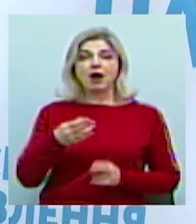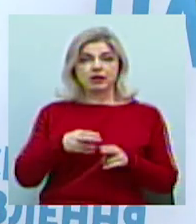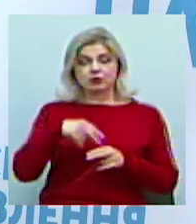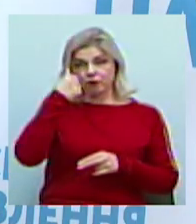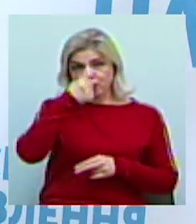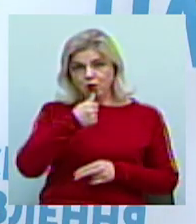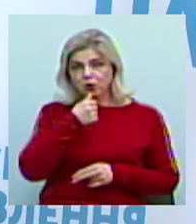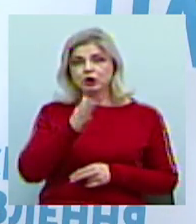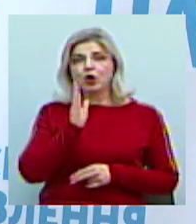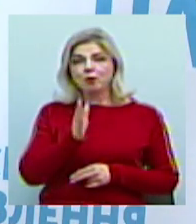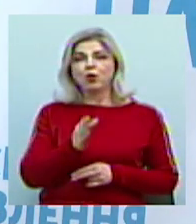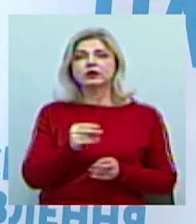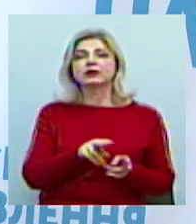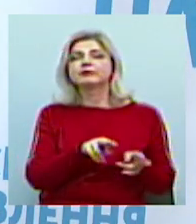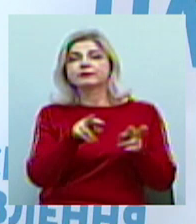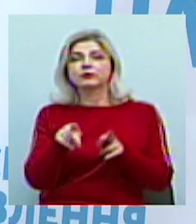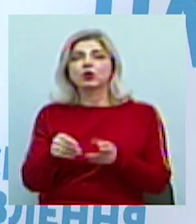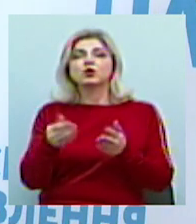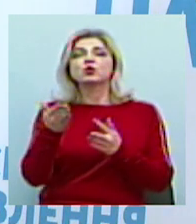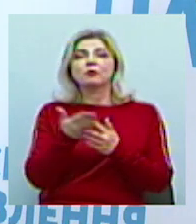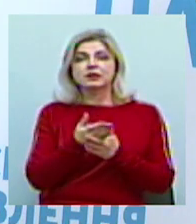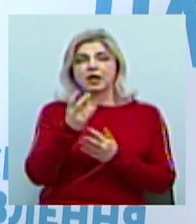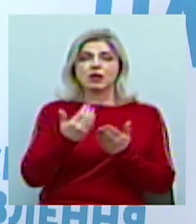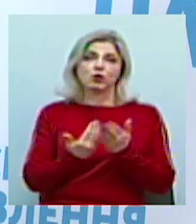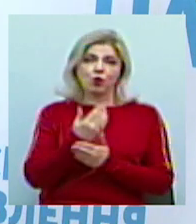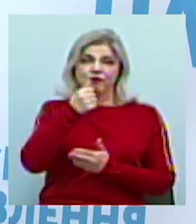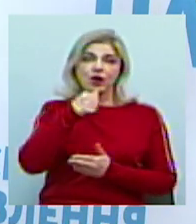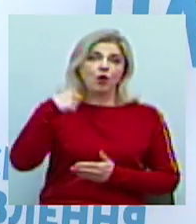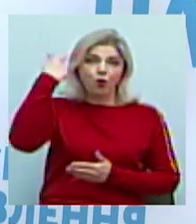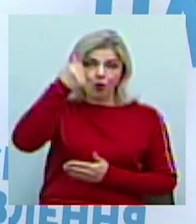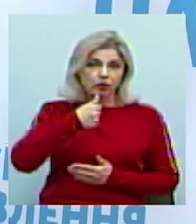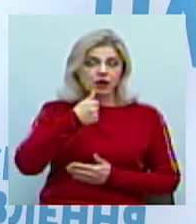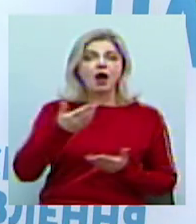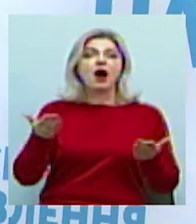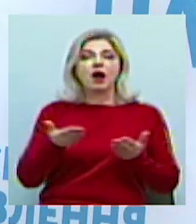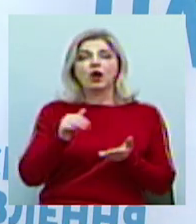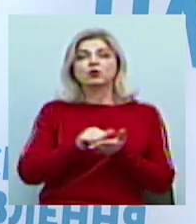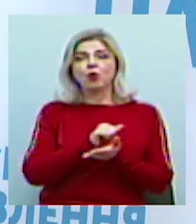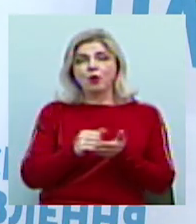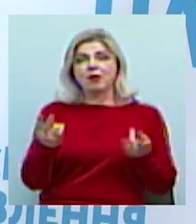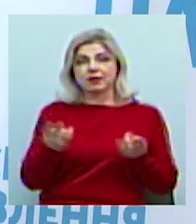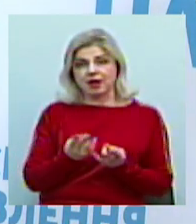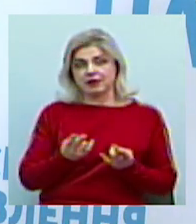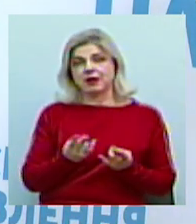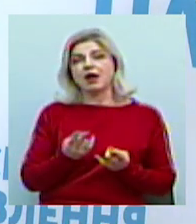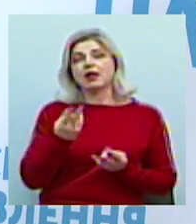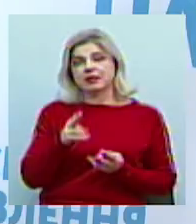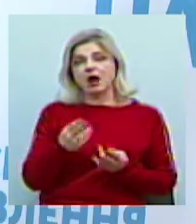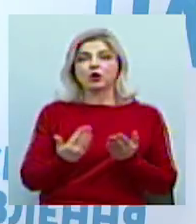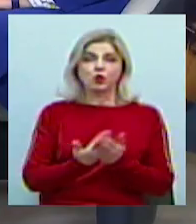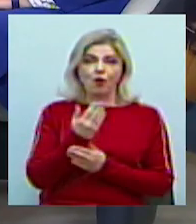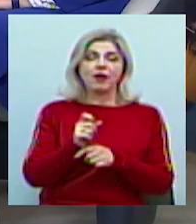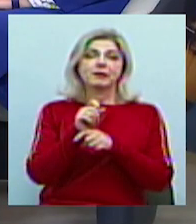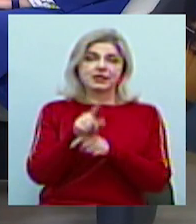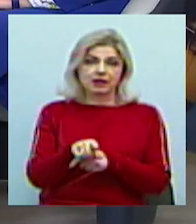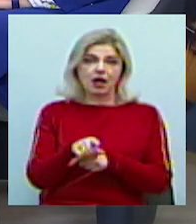відбудеться процес перепризначення субсидій на новий рік. Які документи необхідно надати для перепризначення? І чи